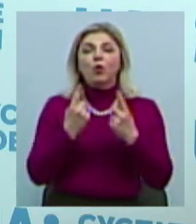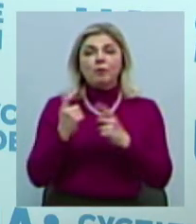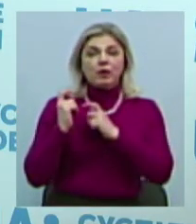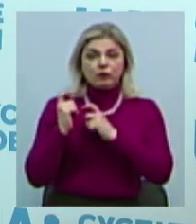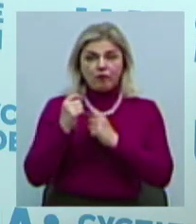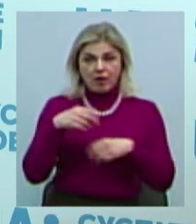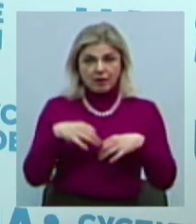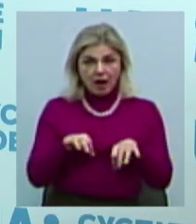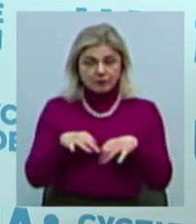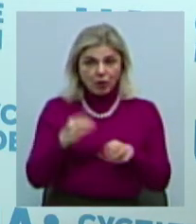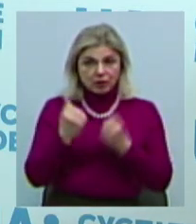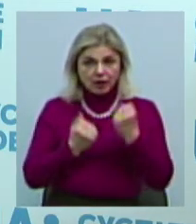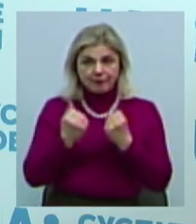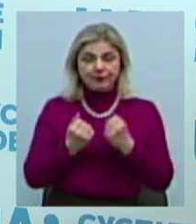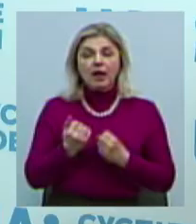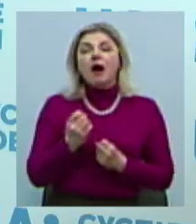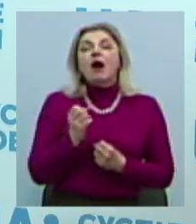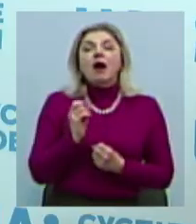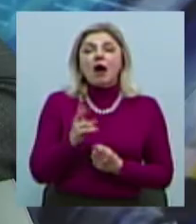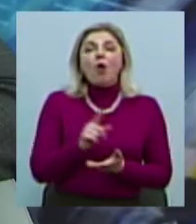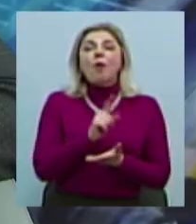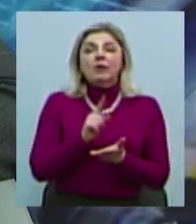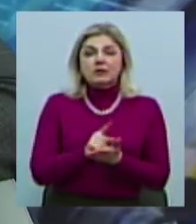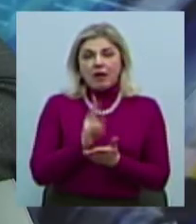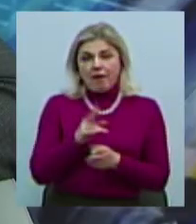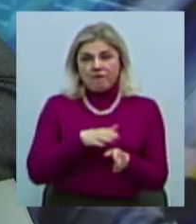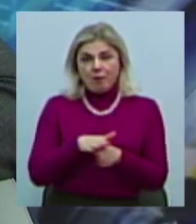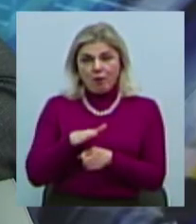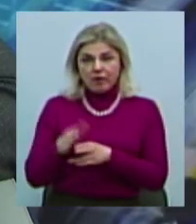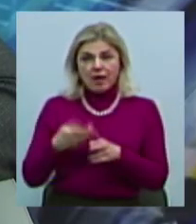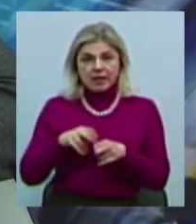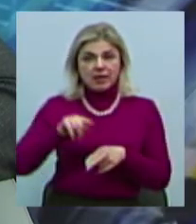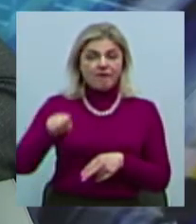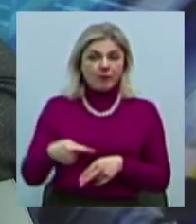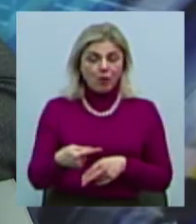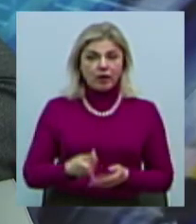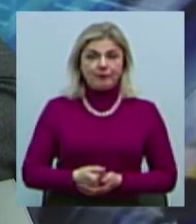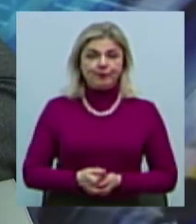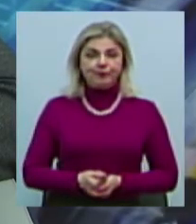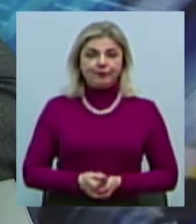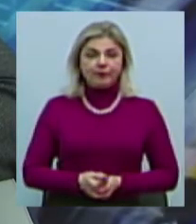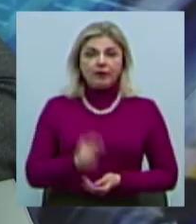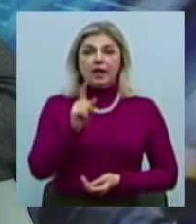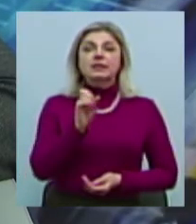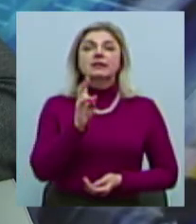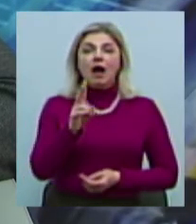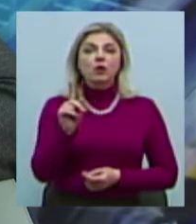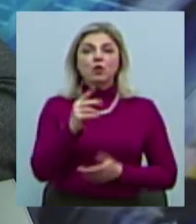транспорту, так? Да, были установлены. Наскільки вони обов'язкові до виконання, вимоги цих знаків? Ну, знаки, которые